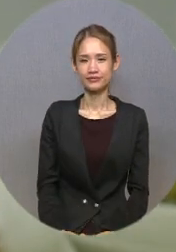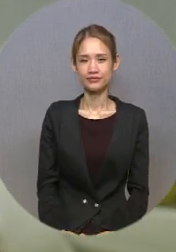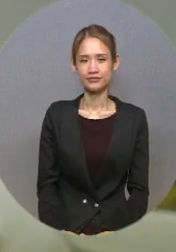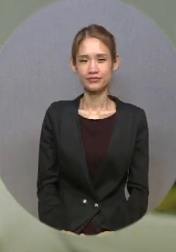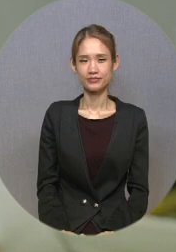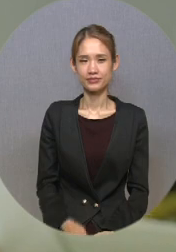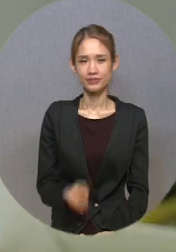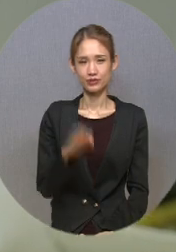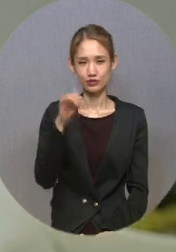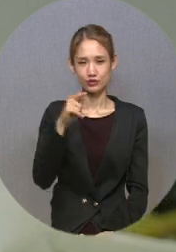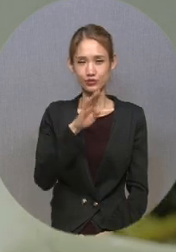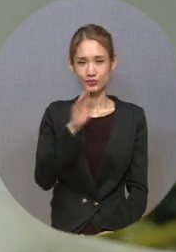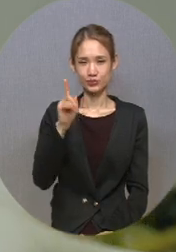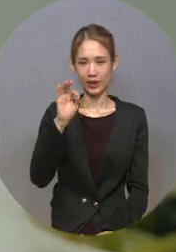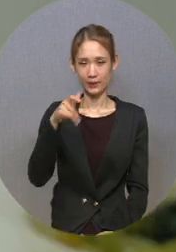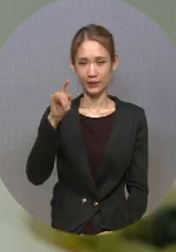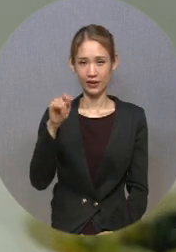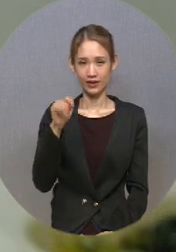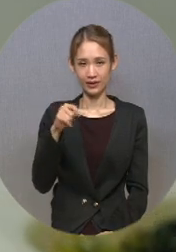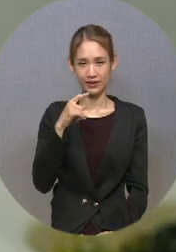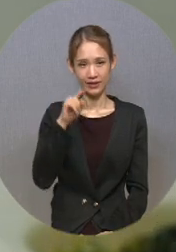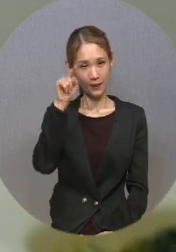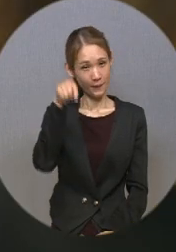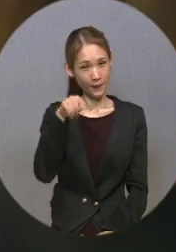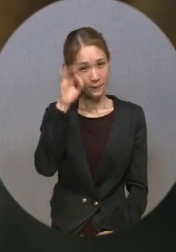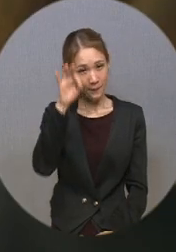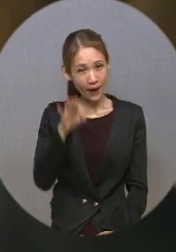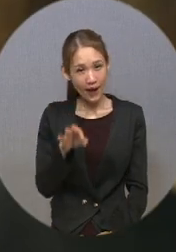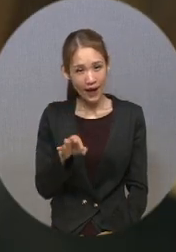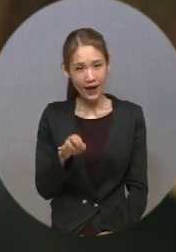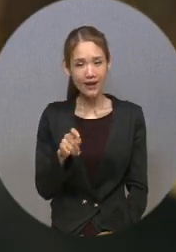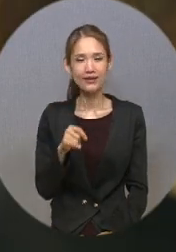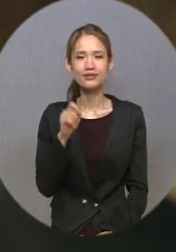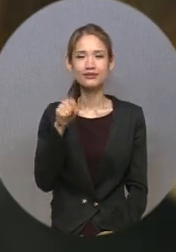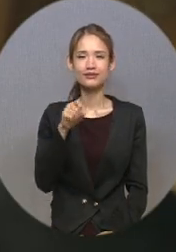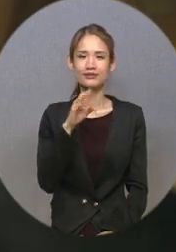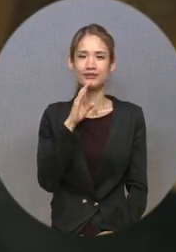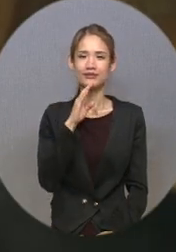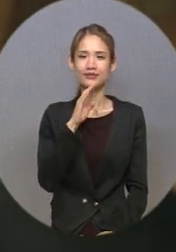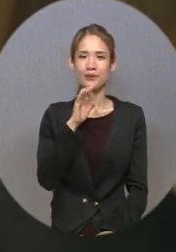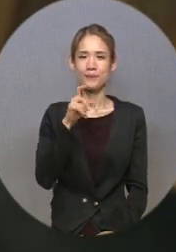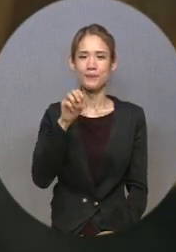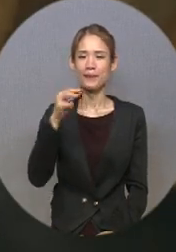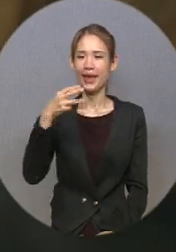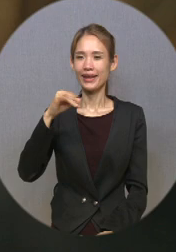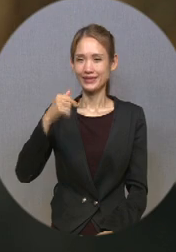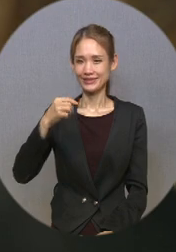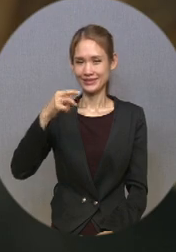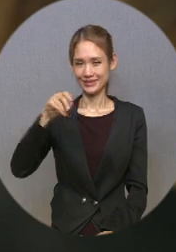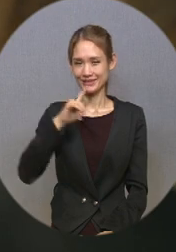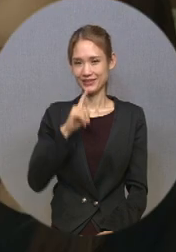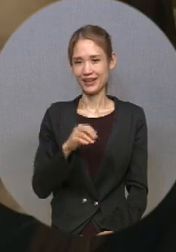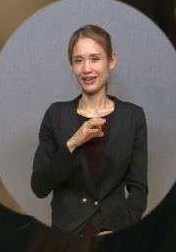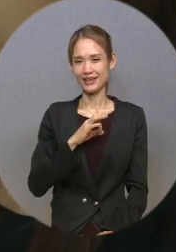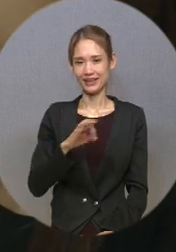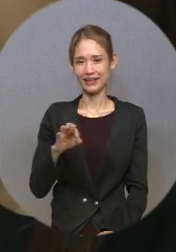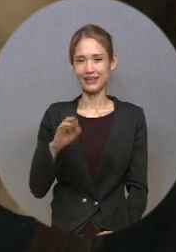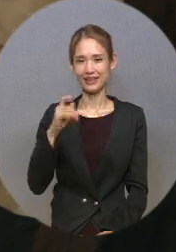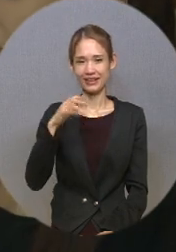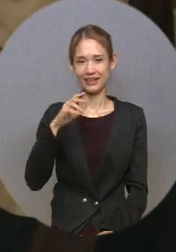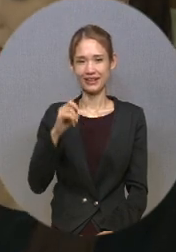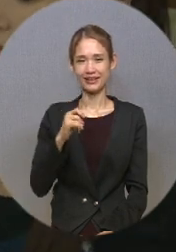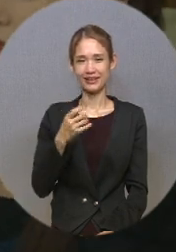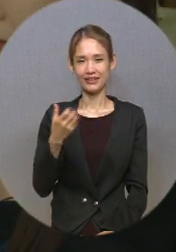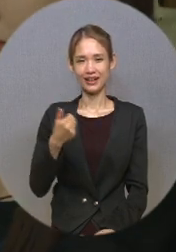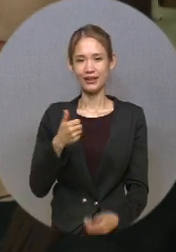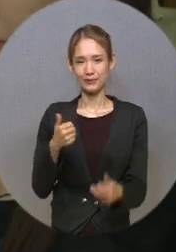예. 죽방을 봤지, 이제. 예, 맞아요. 예, 맞습니다. 남의 사람들 멸치라고도 안 해요. 메르치. 메르치. 아, 메르치. 메르치는 남의 멸치 따로